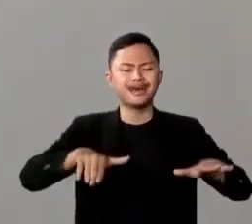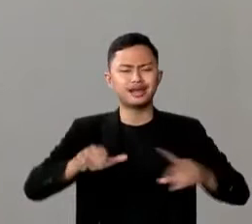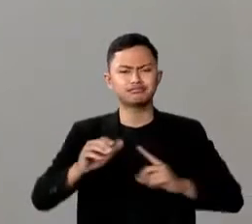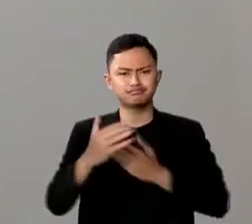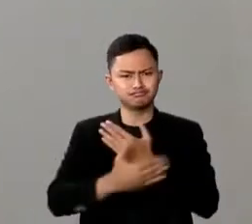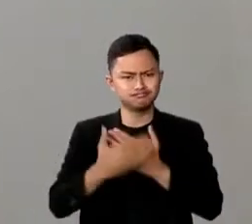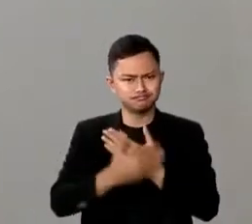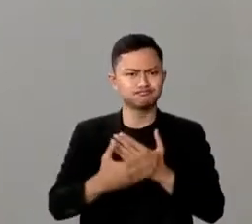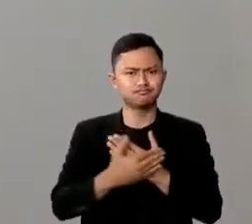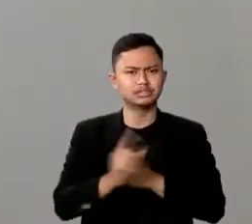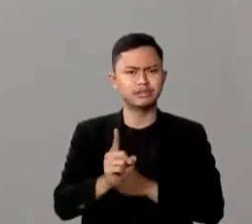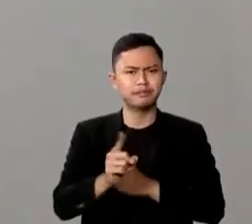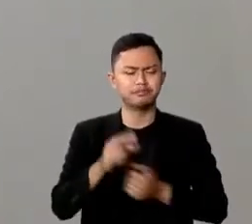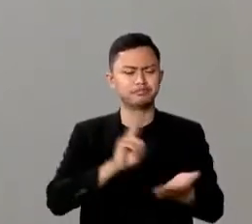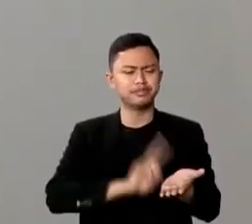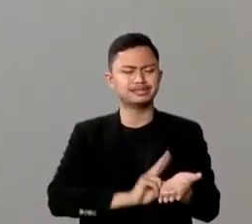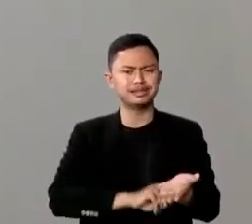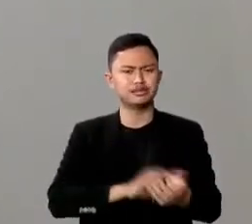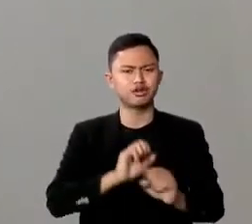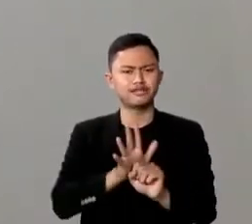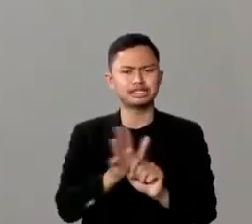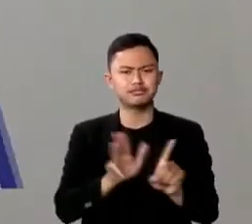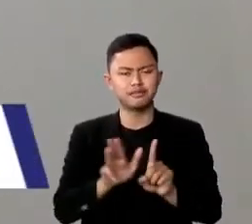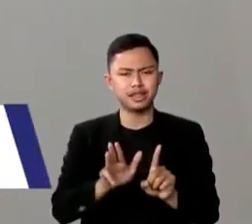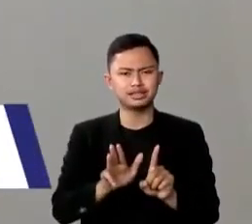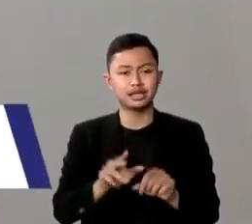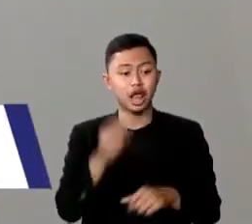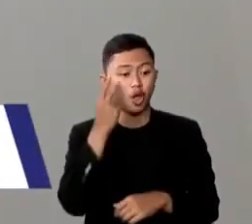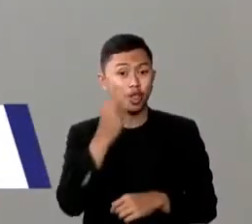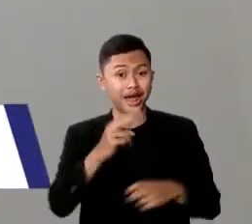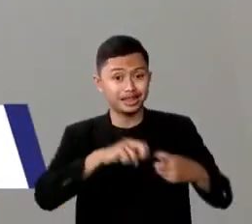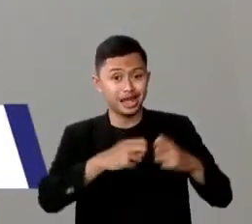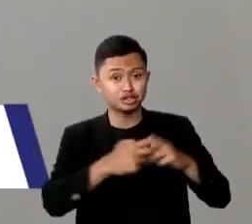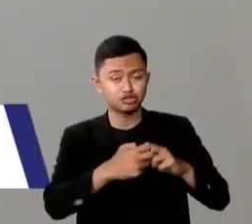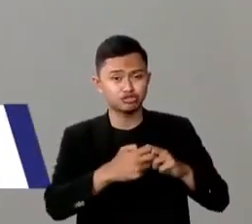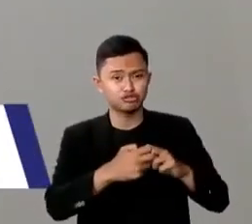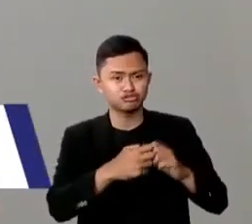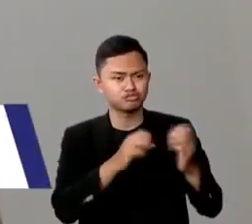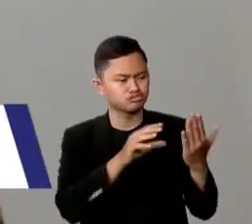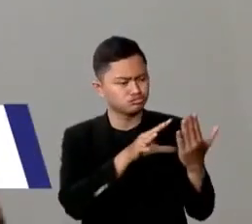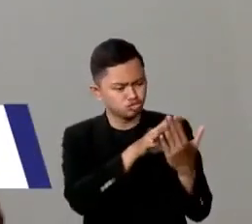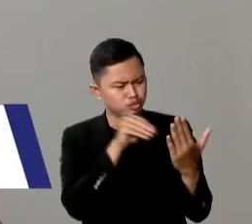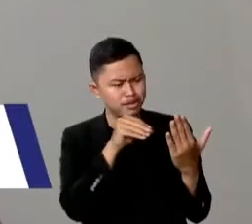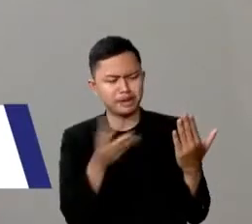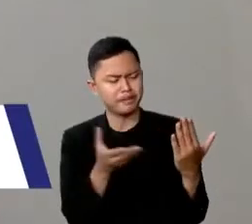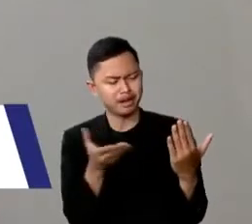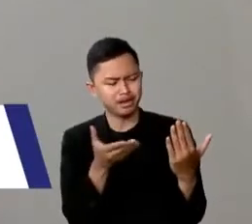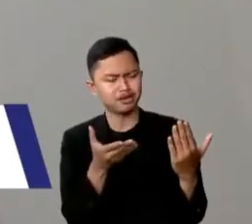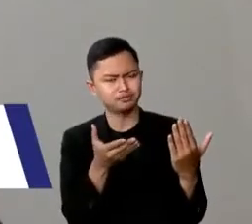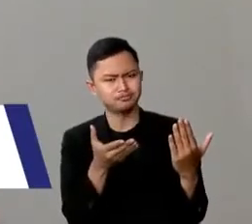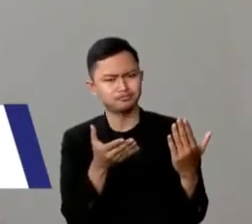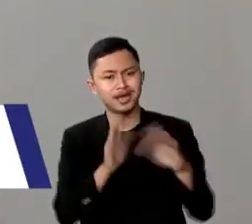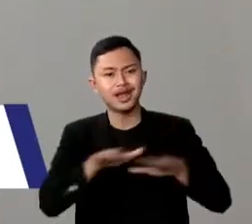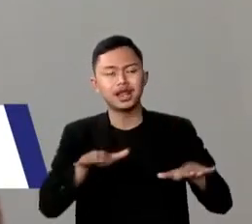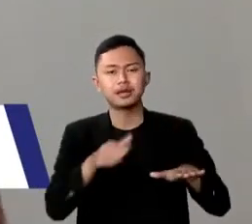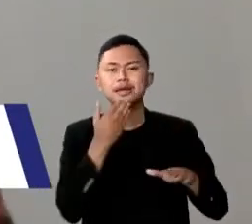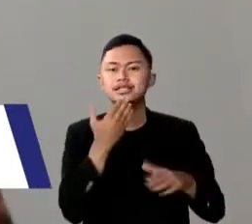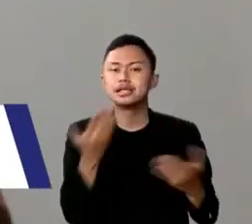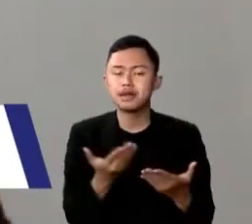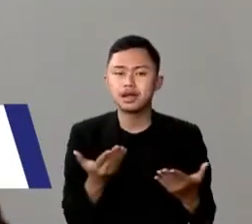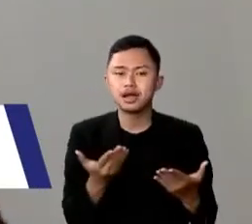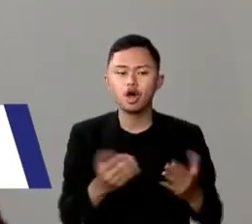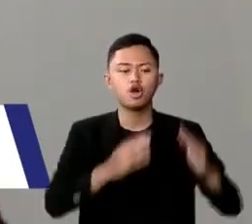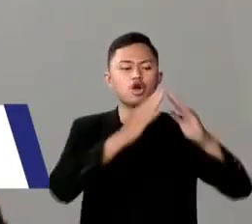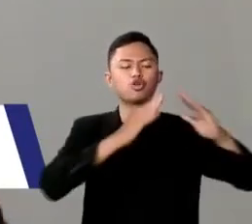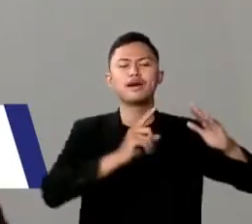karena komitmen belas itu kalau ditelusuri indeks case atau kasus yang menyebarkannya itu dari